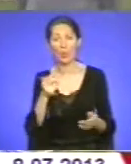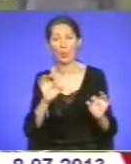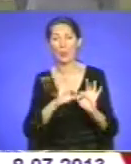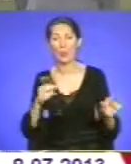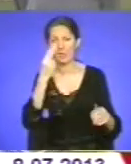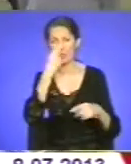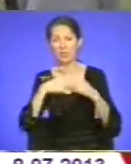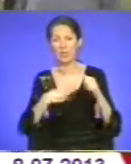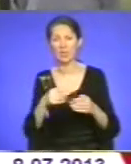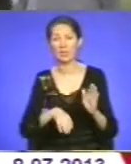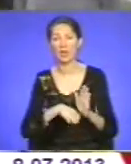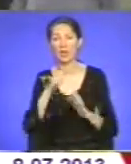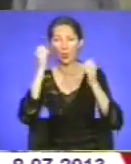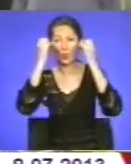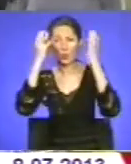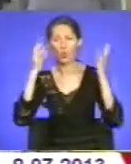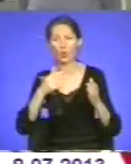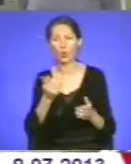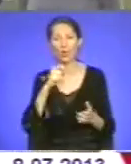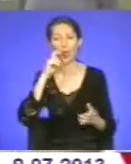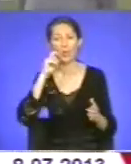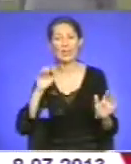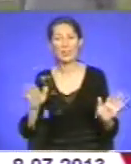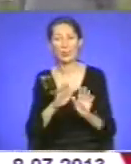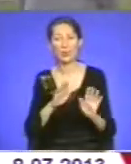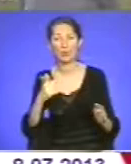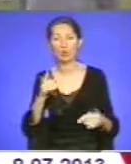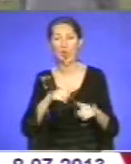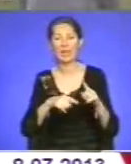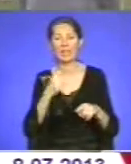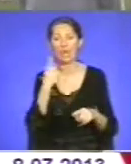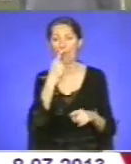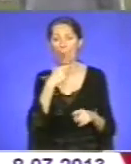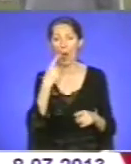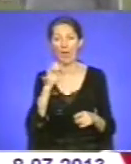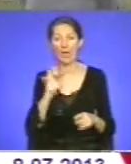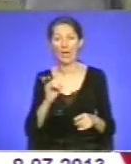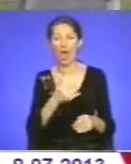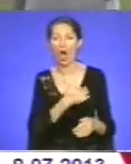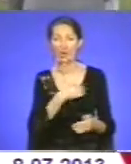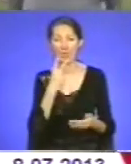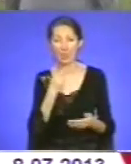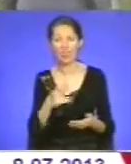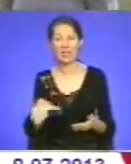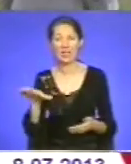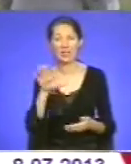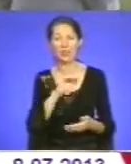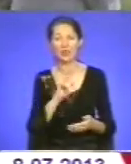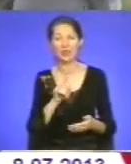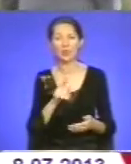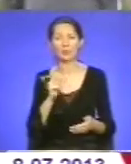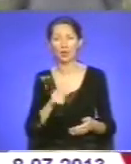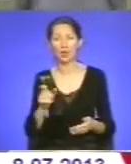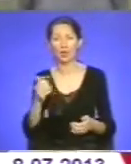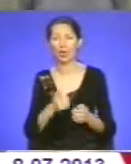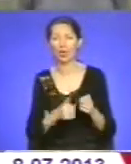з високою культурою, з його українською піснею, з його рідною мовою. І хочеться побажати всім, щоб люди